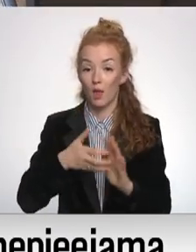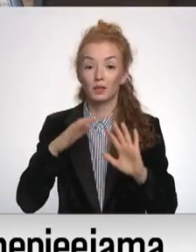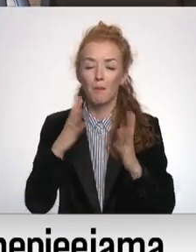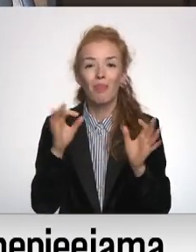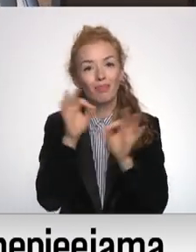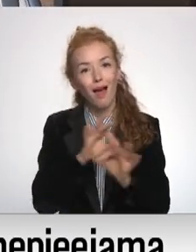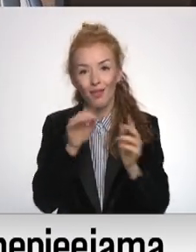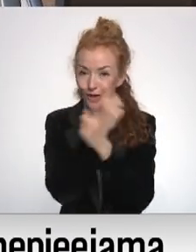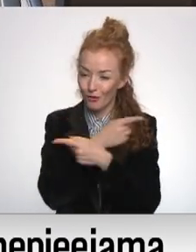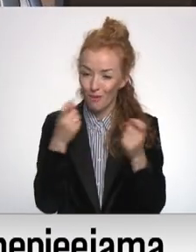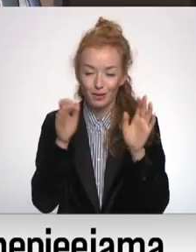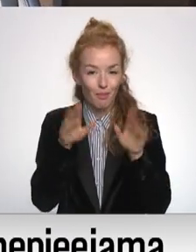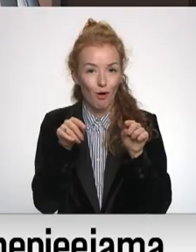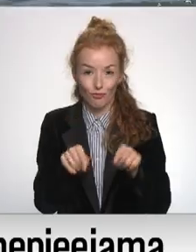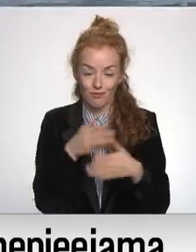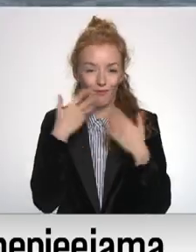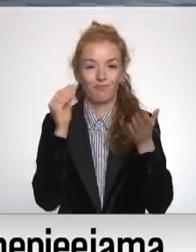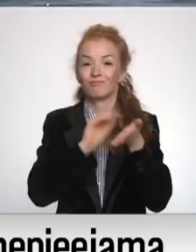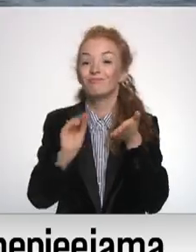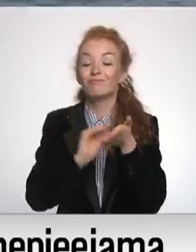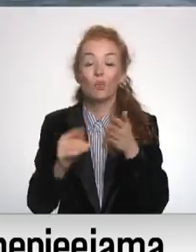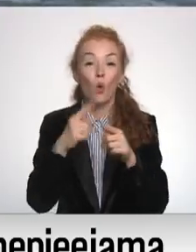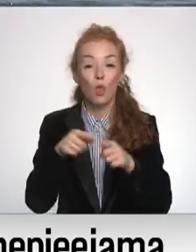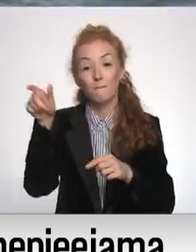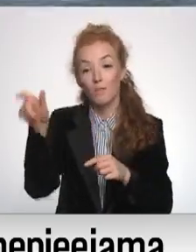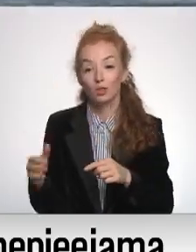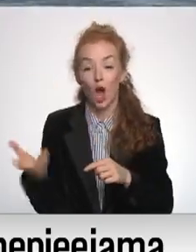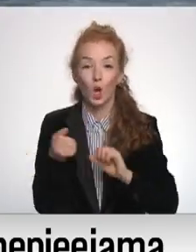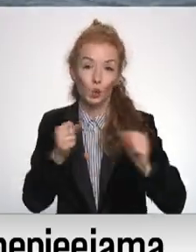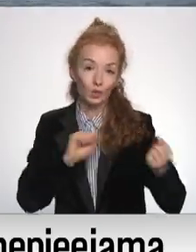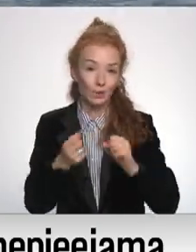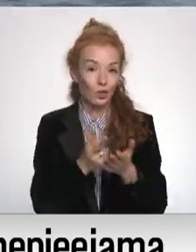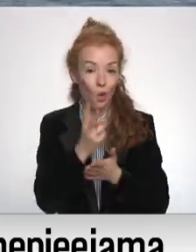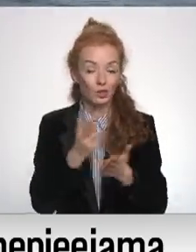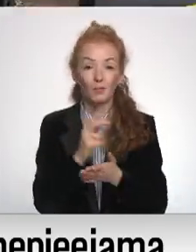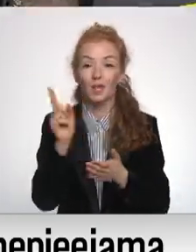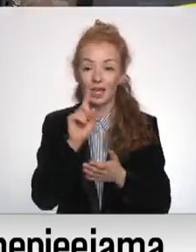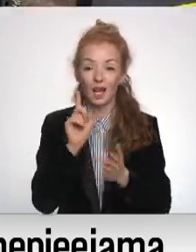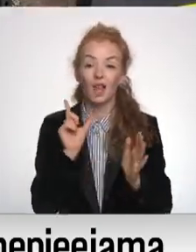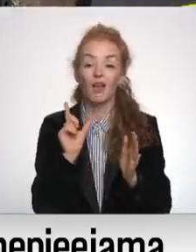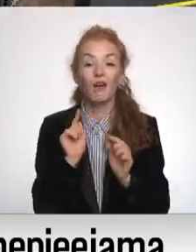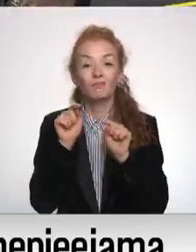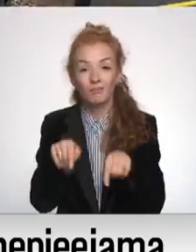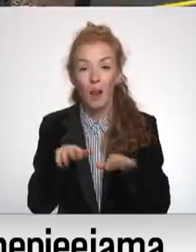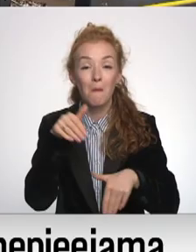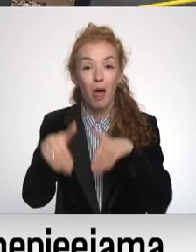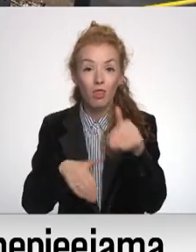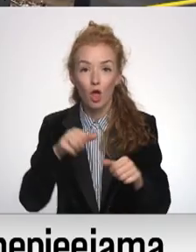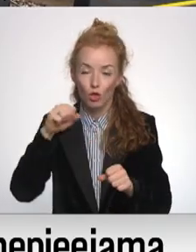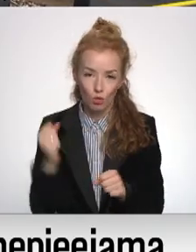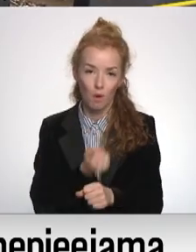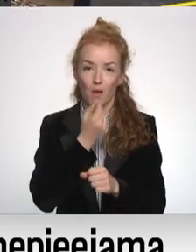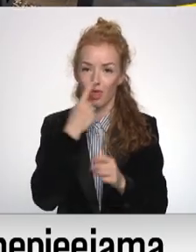nekāda informācija par to neliecina. Un personas ar kustību traucējumiem ir devušās, lai peldētos. Taču